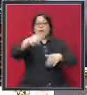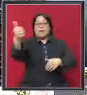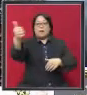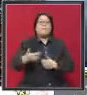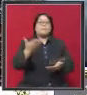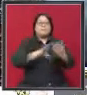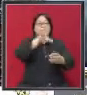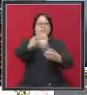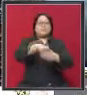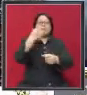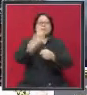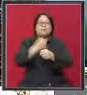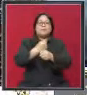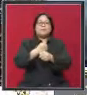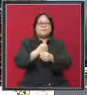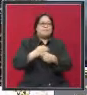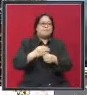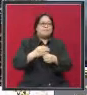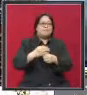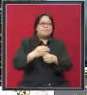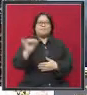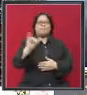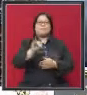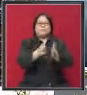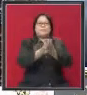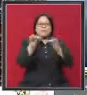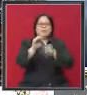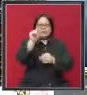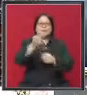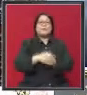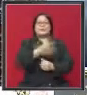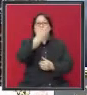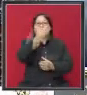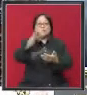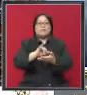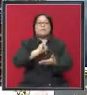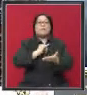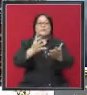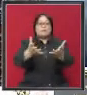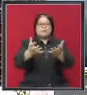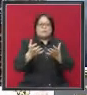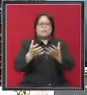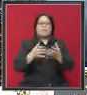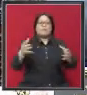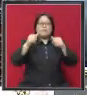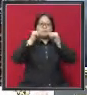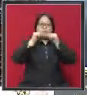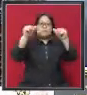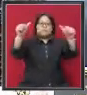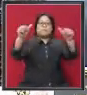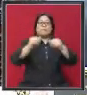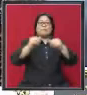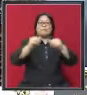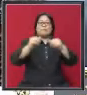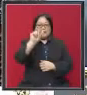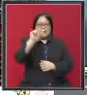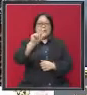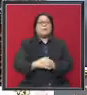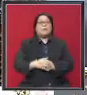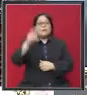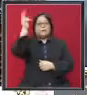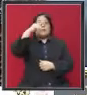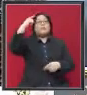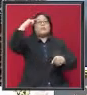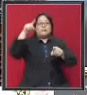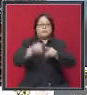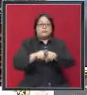lain yang turut bertugas dengan penuh dedikasi minta dan komitmen. Minta penjelasan sikit, Muhammad. Justru ingin saya umumkan sekejap, dengan